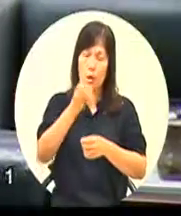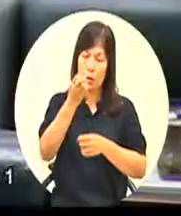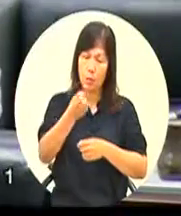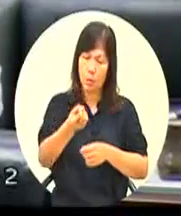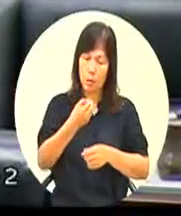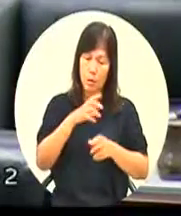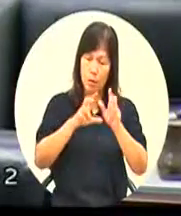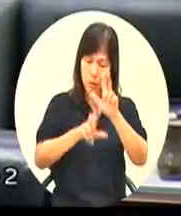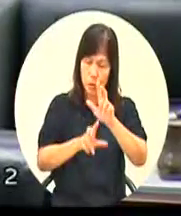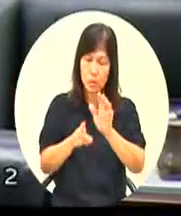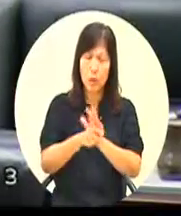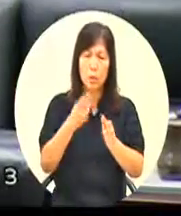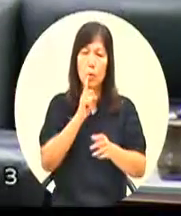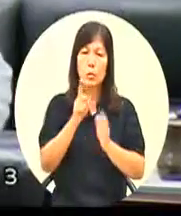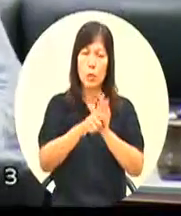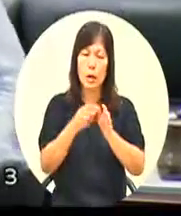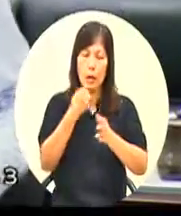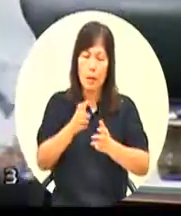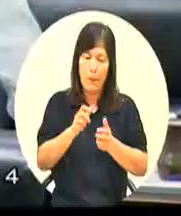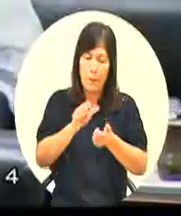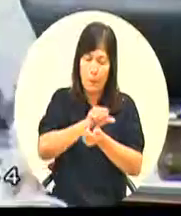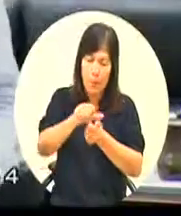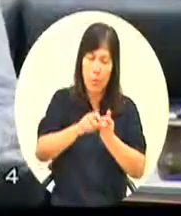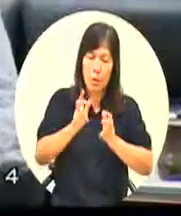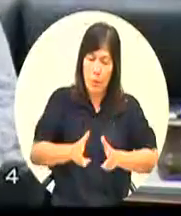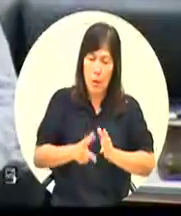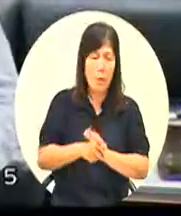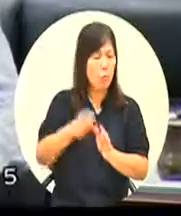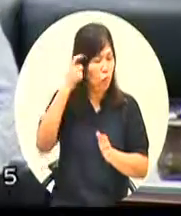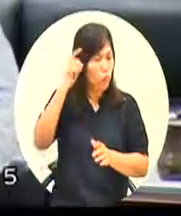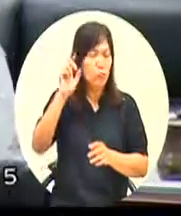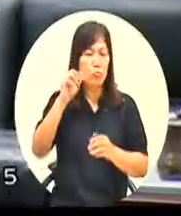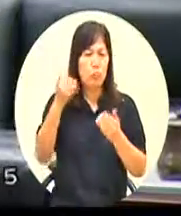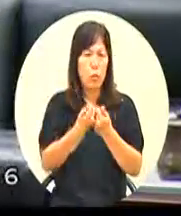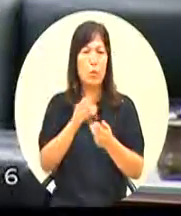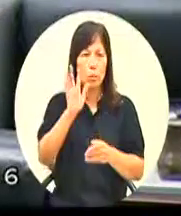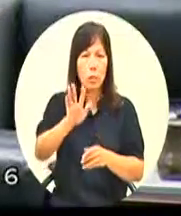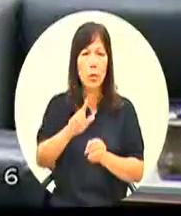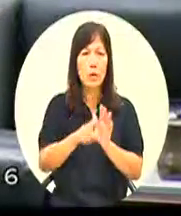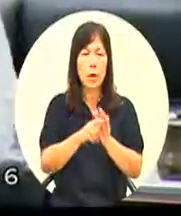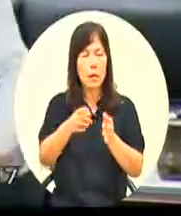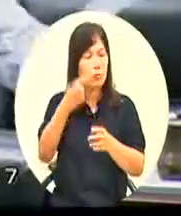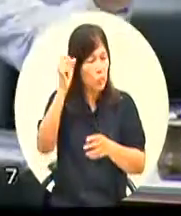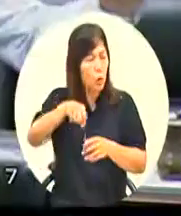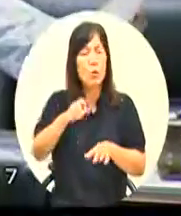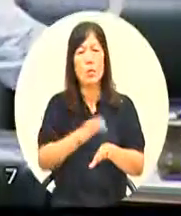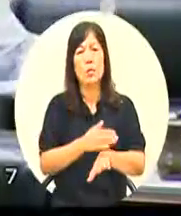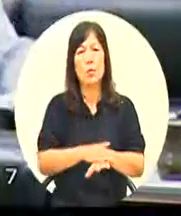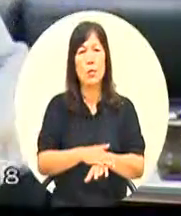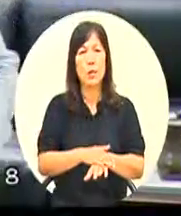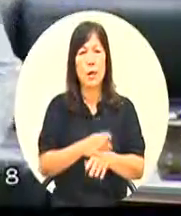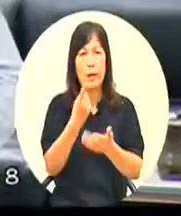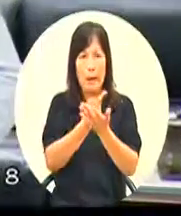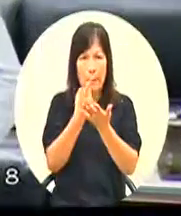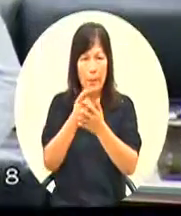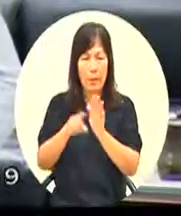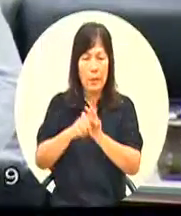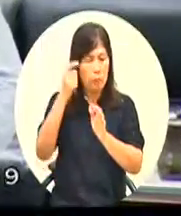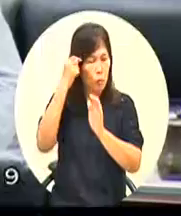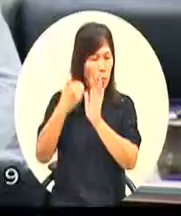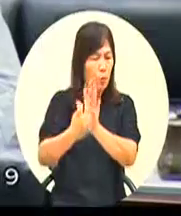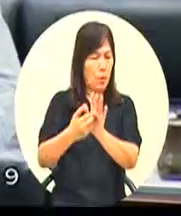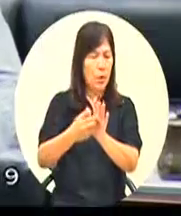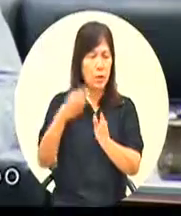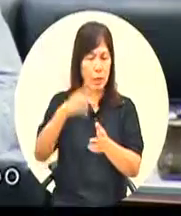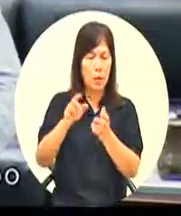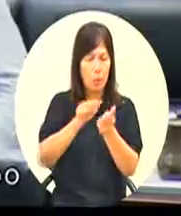说，我根本不赞成学校用 PU 跑道。 你 我根本不 赞 成， 你不 赞 成那是另一回事。 我认为以后要避免这样再继续使